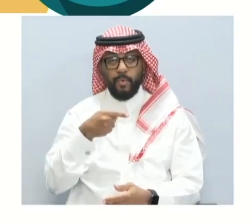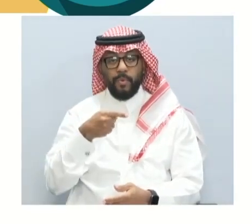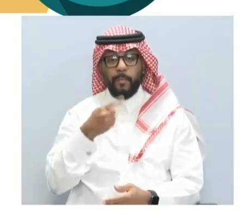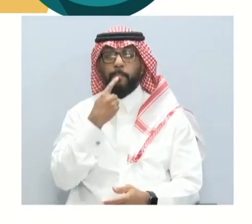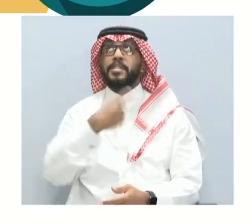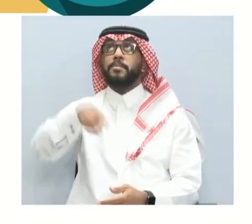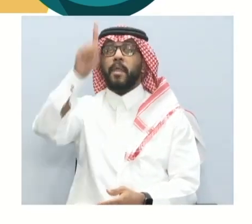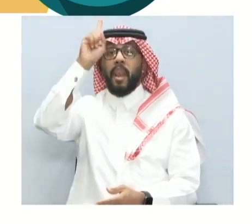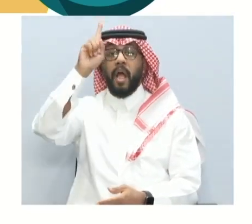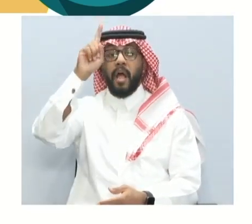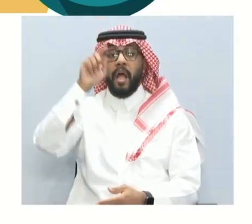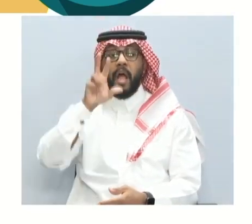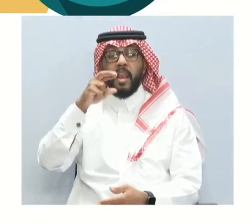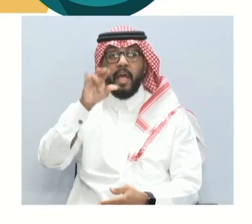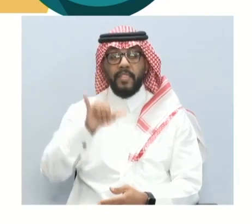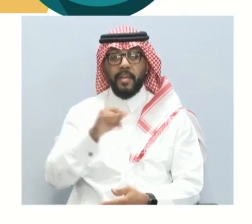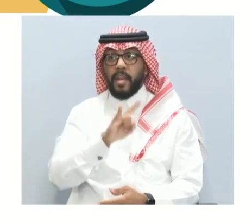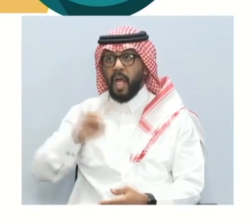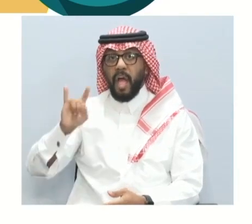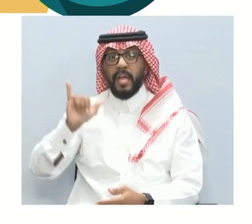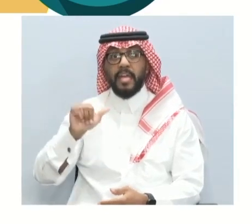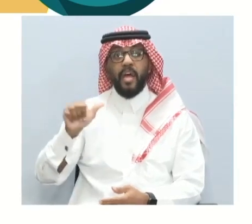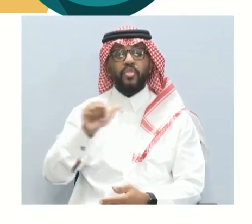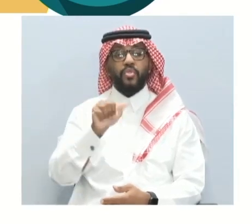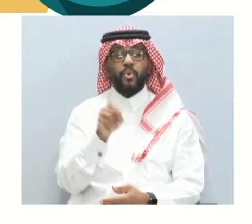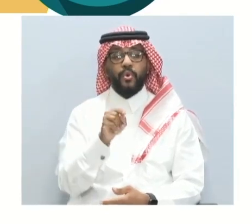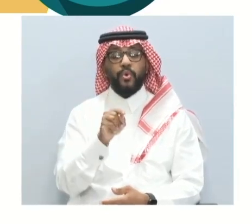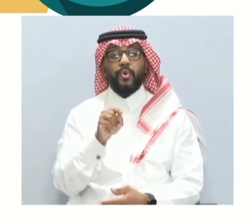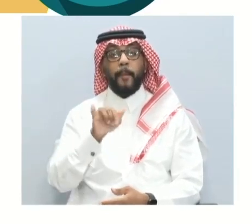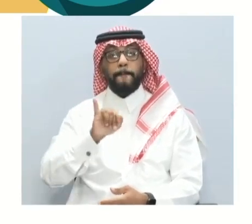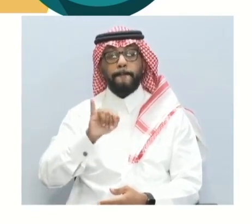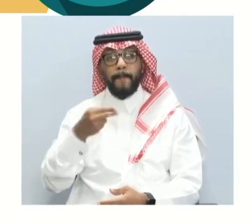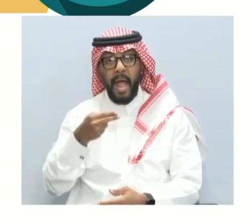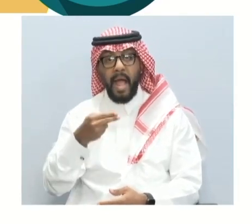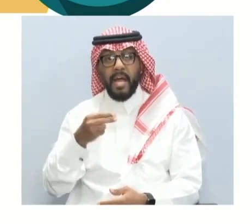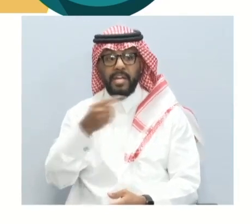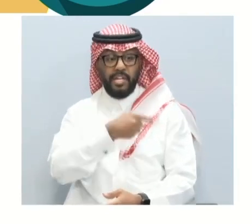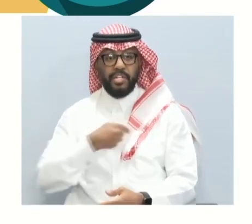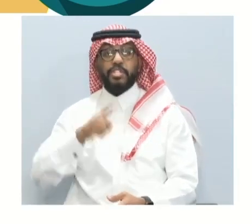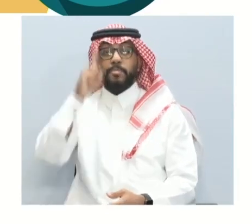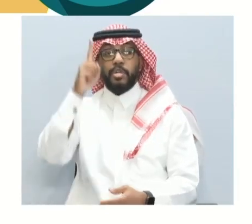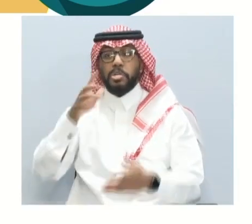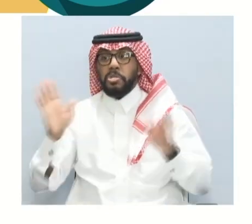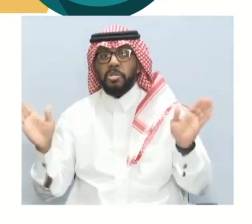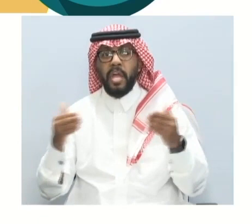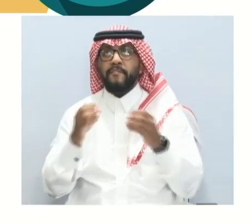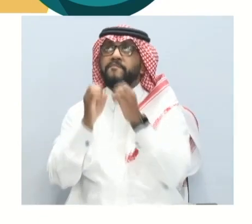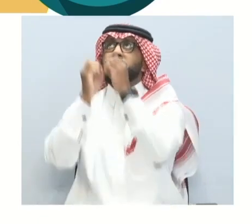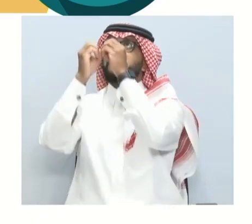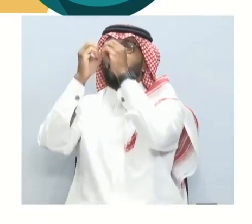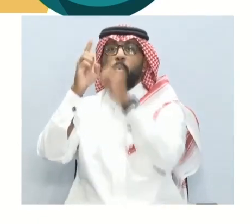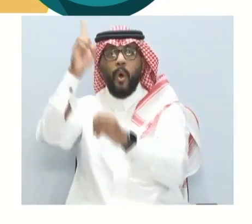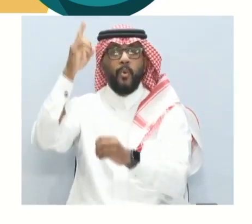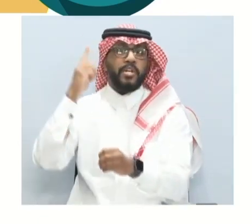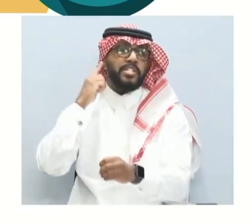الارض ولا في السماء وهو السميع العليم ثلاث مرات في الصباح لا يضره شيء حتى يمسي ومن قالها في المساء